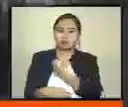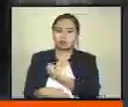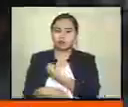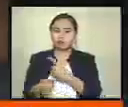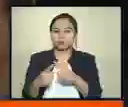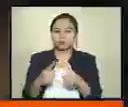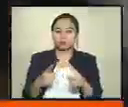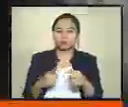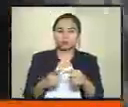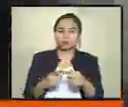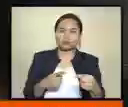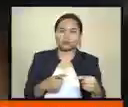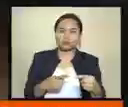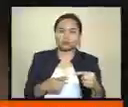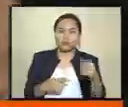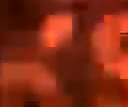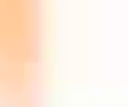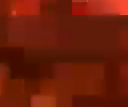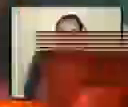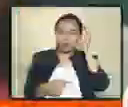si Senador Bong Go sa resolusyon.